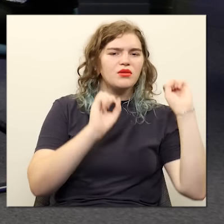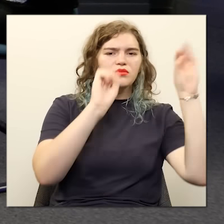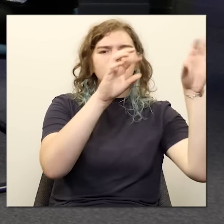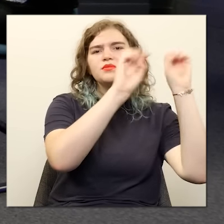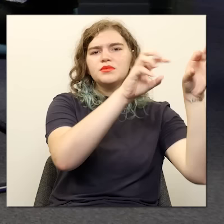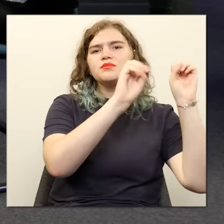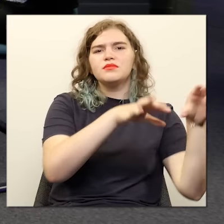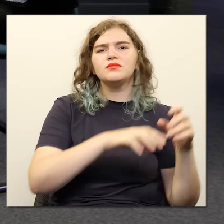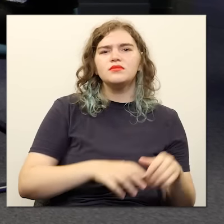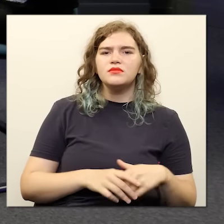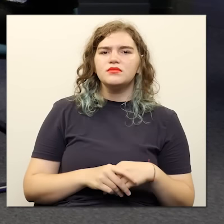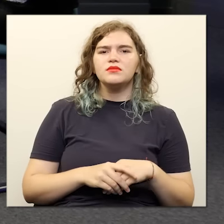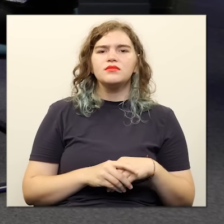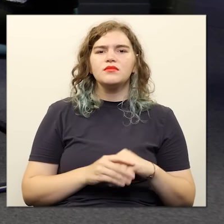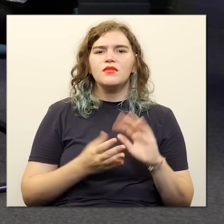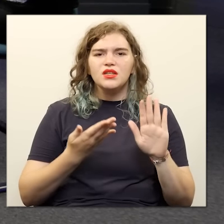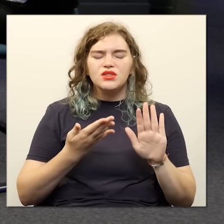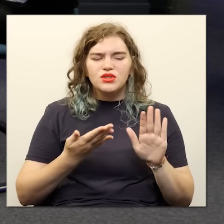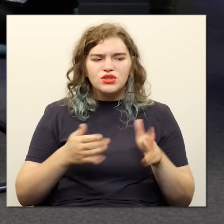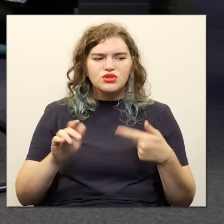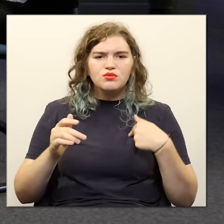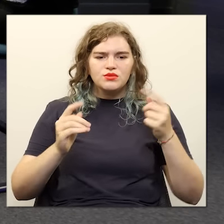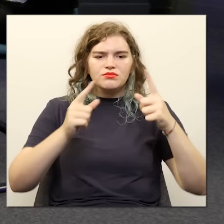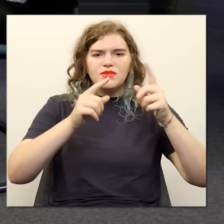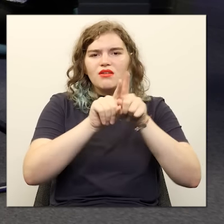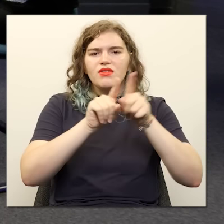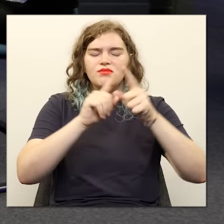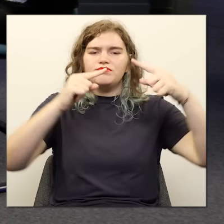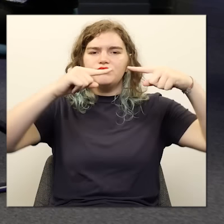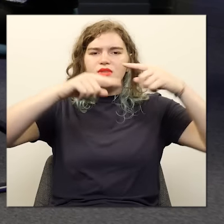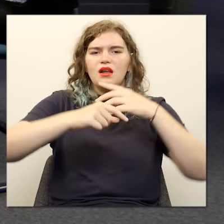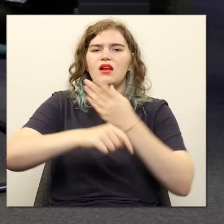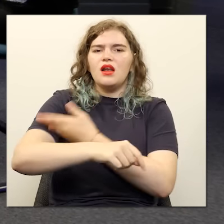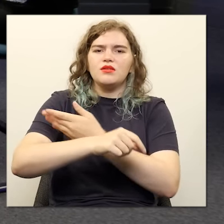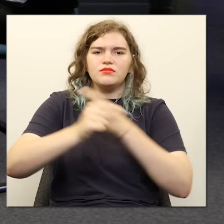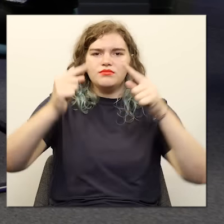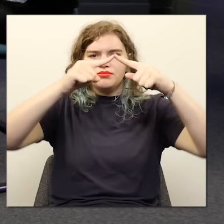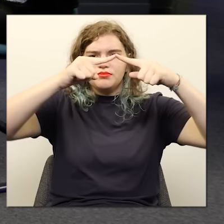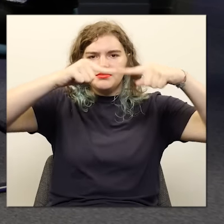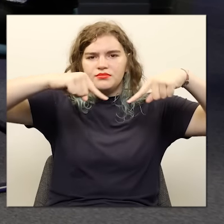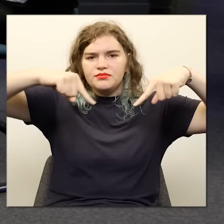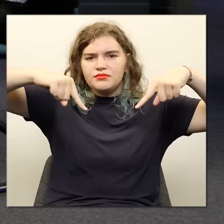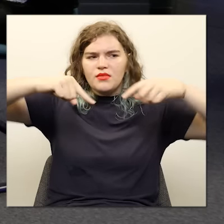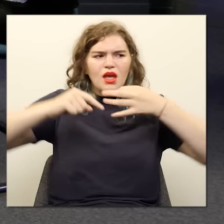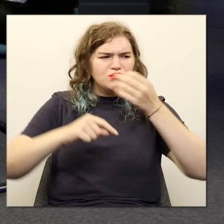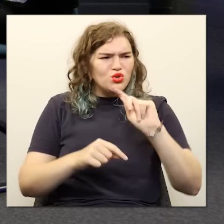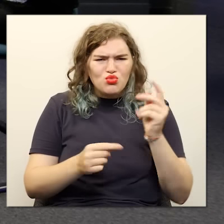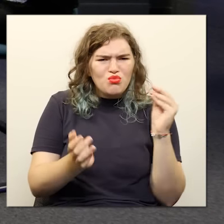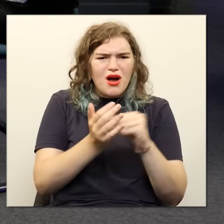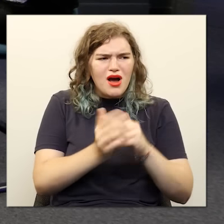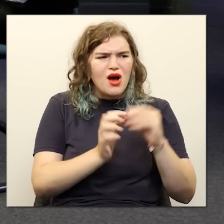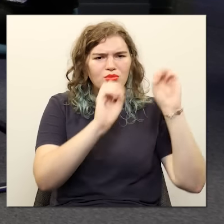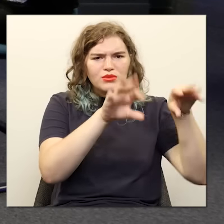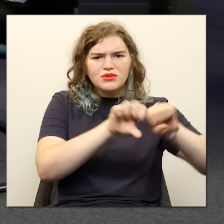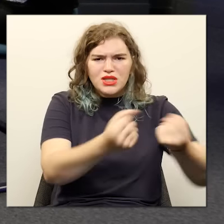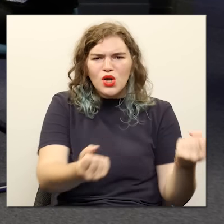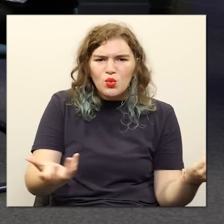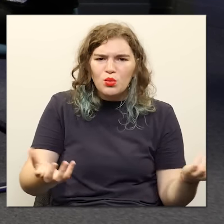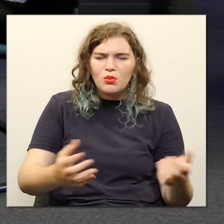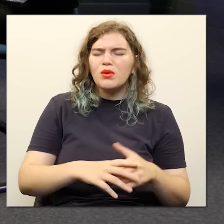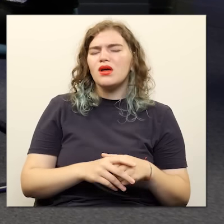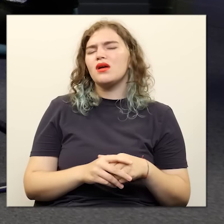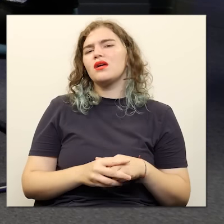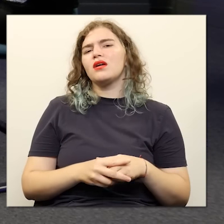pe rudă aia că începuse să se îndoie. Și am zis la interlocutorul meu să nu mai pună, că să